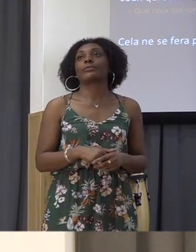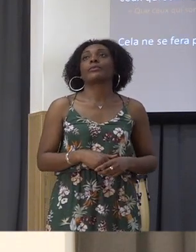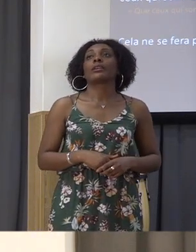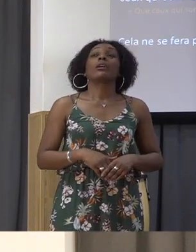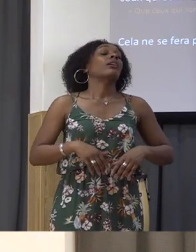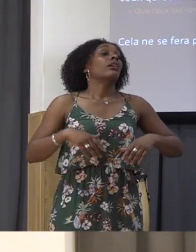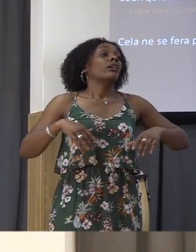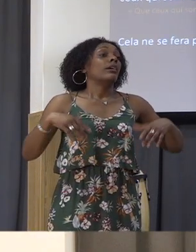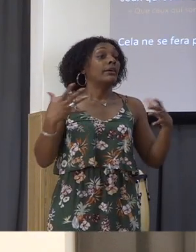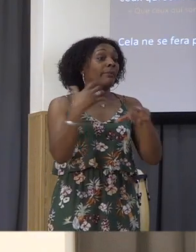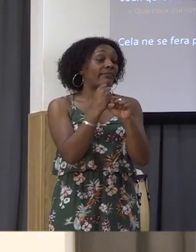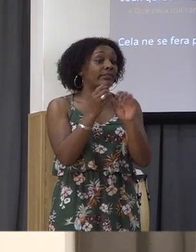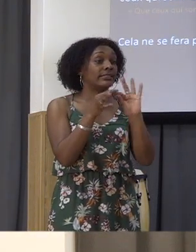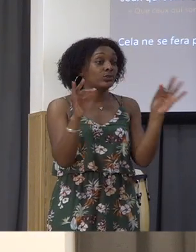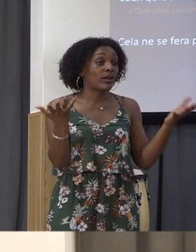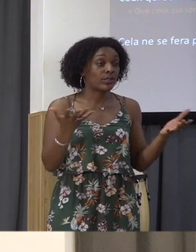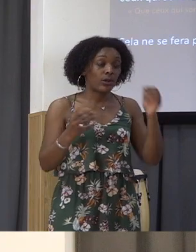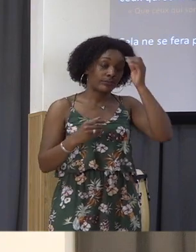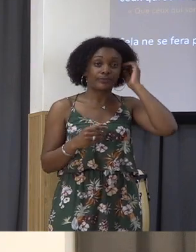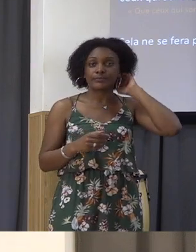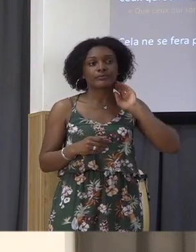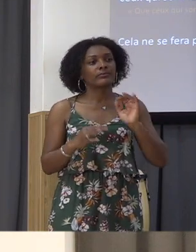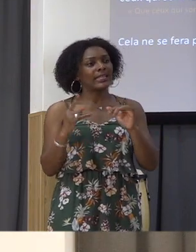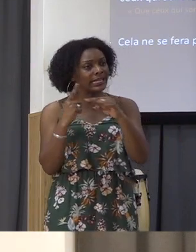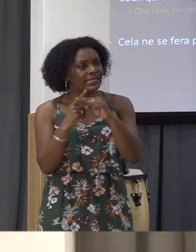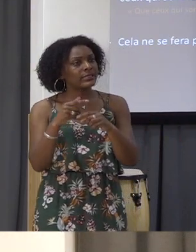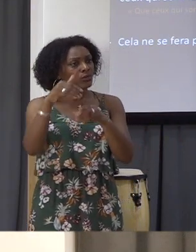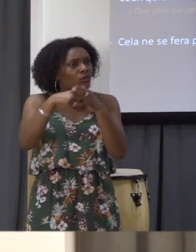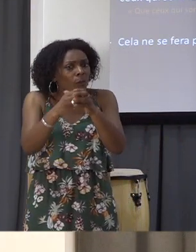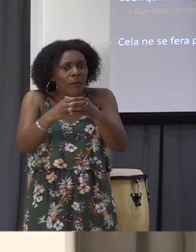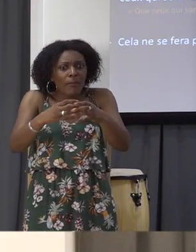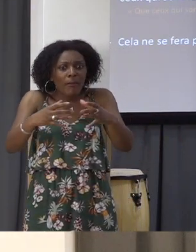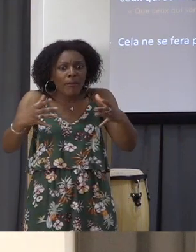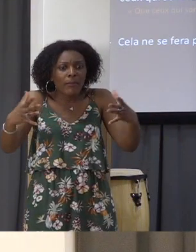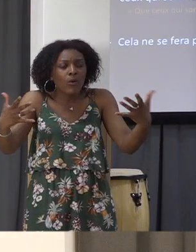Qu'est-ce que nous voyons ici? L'Église commence à se développer